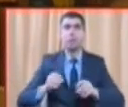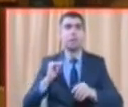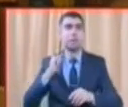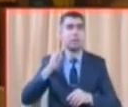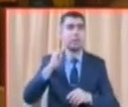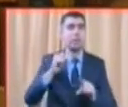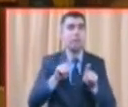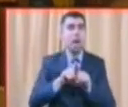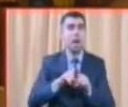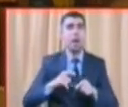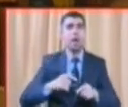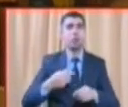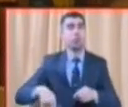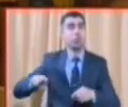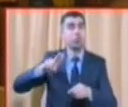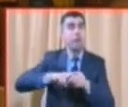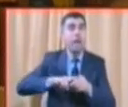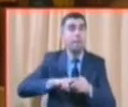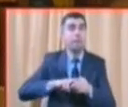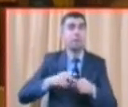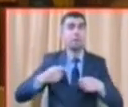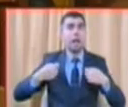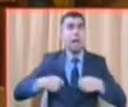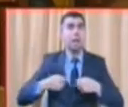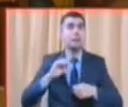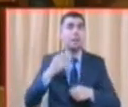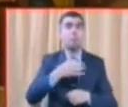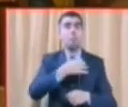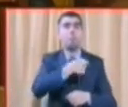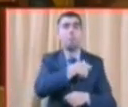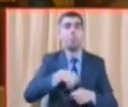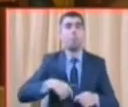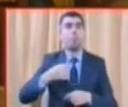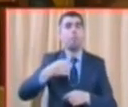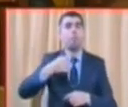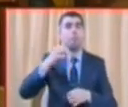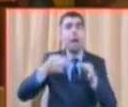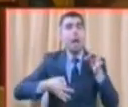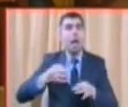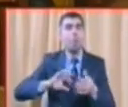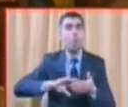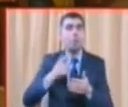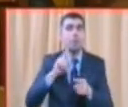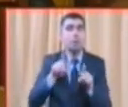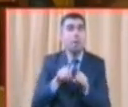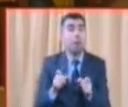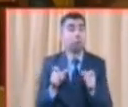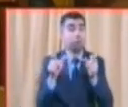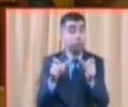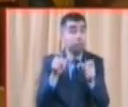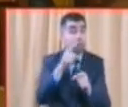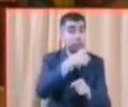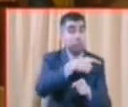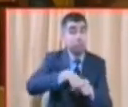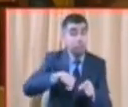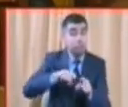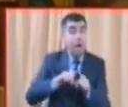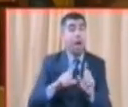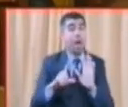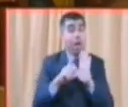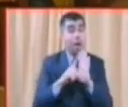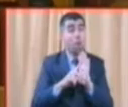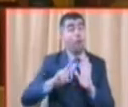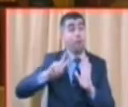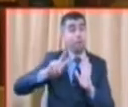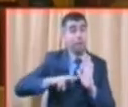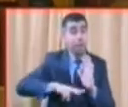العامة في تحريك المتابعات المتعلقة بالفساد، ولكن دائما يجب أن يكون في إطار المقتضيات الواردة